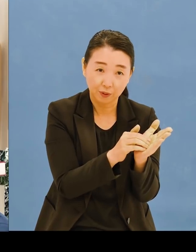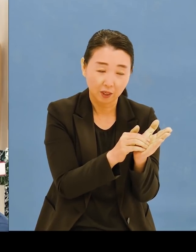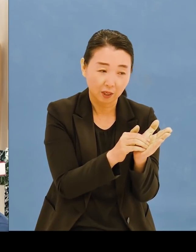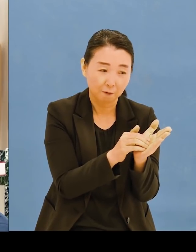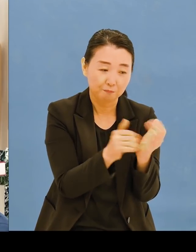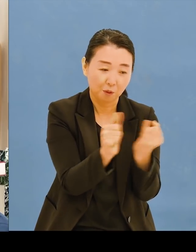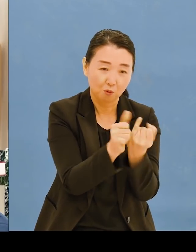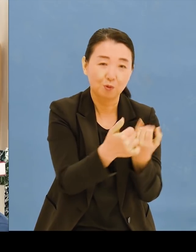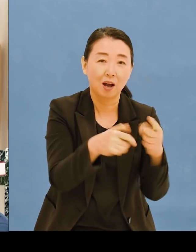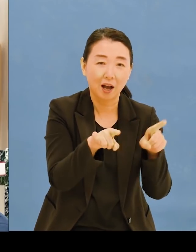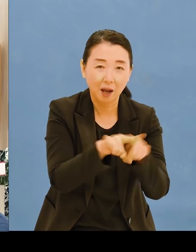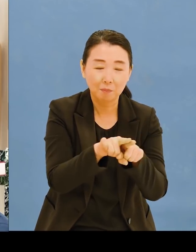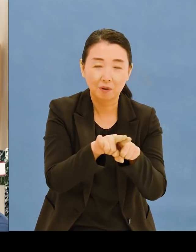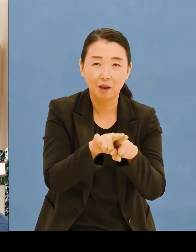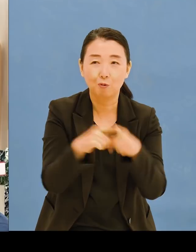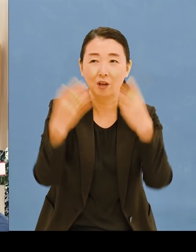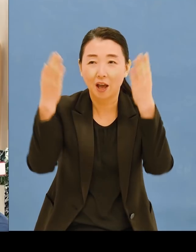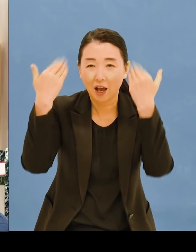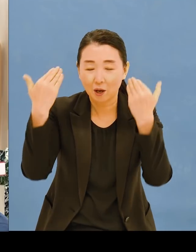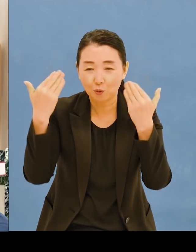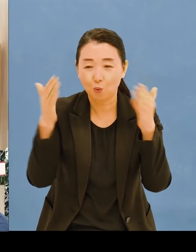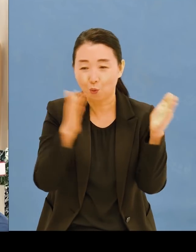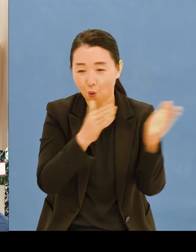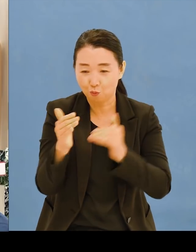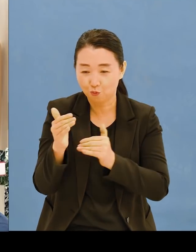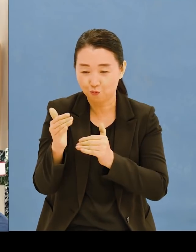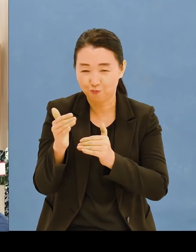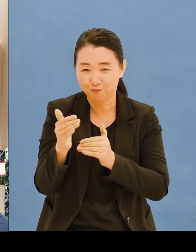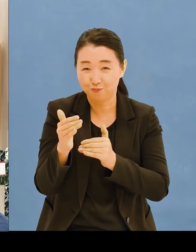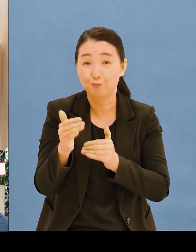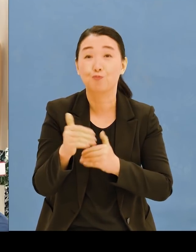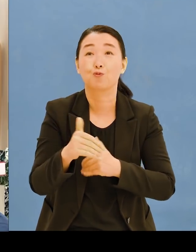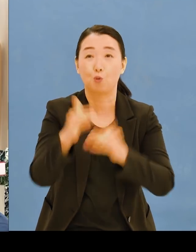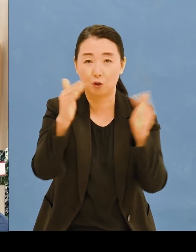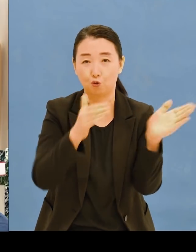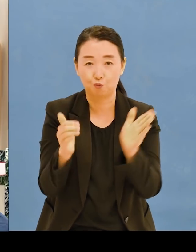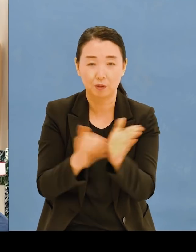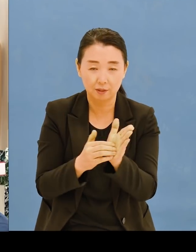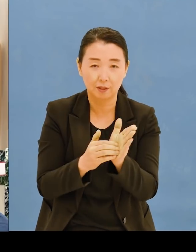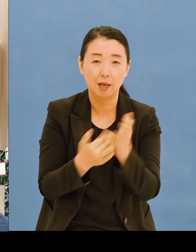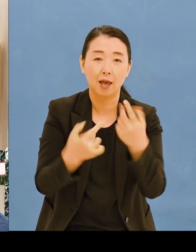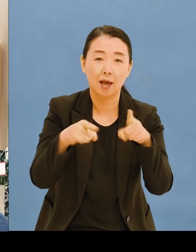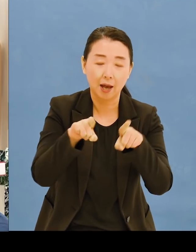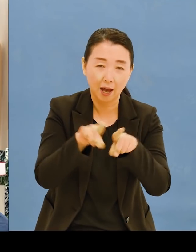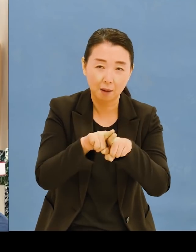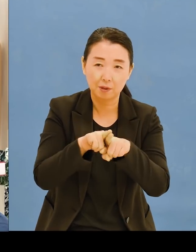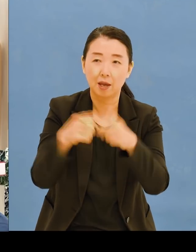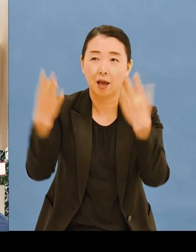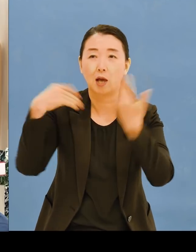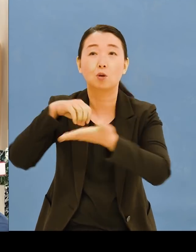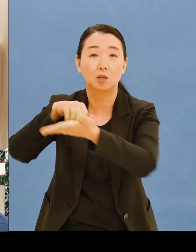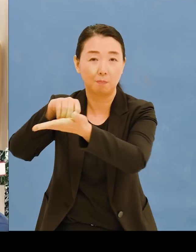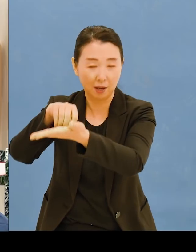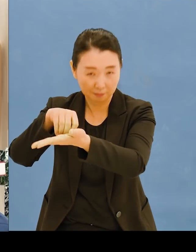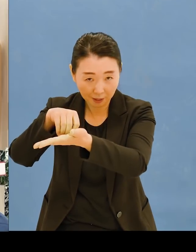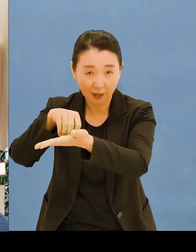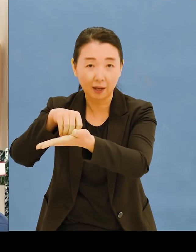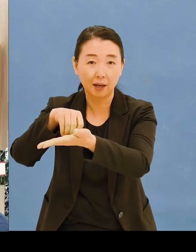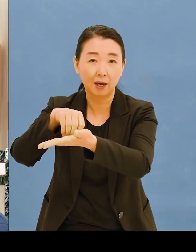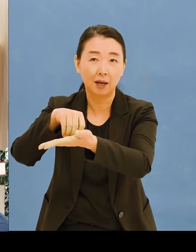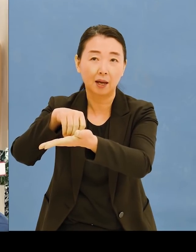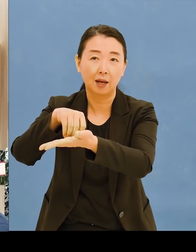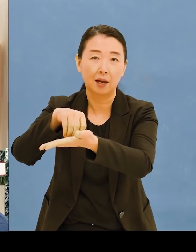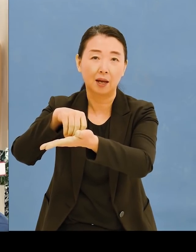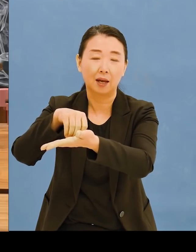저희 학교 공부하는 그 과정에 준비를 해서 같이 이제 입학을 하는 걸로 해서